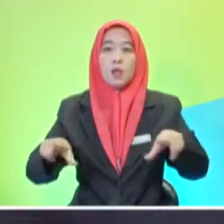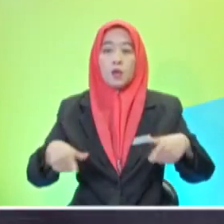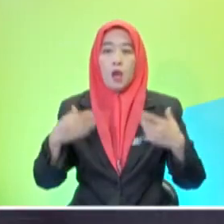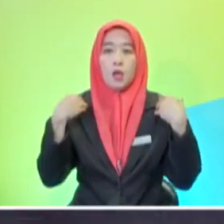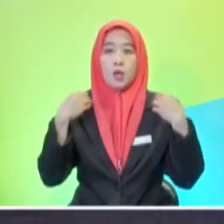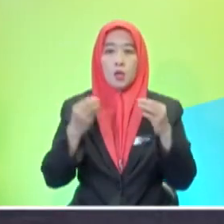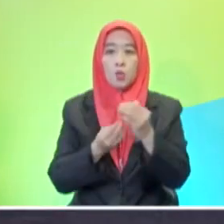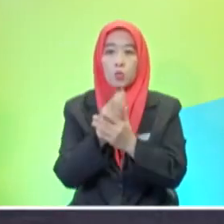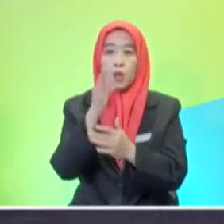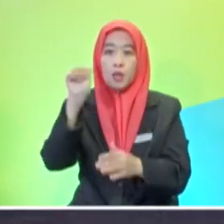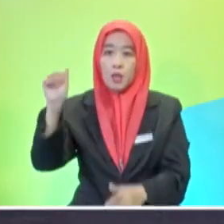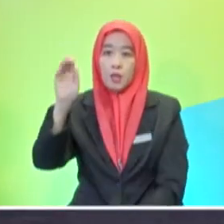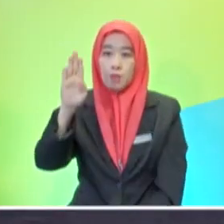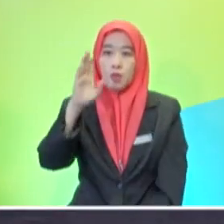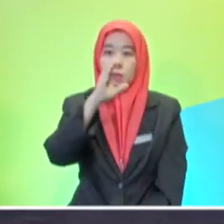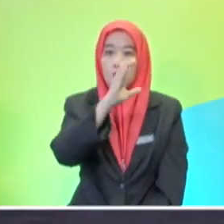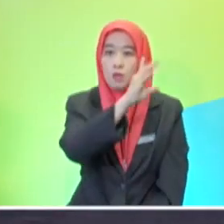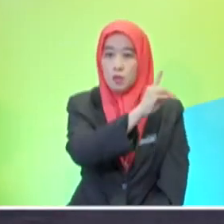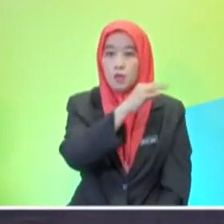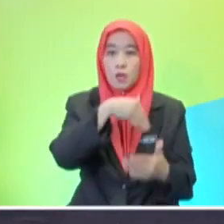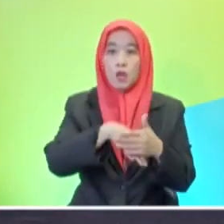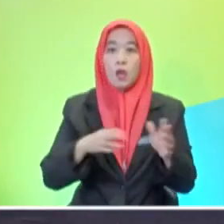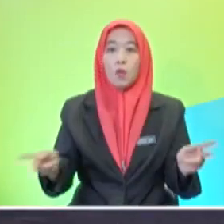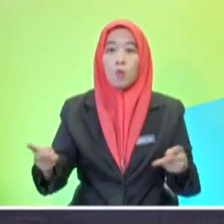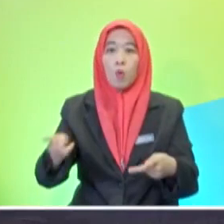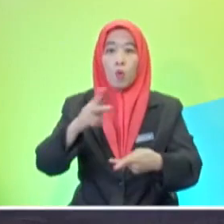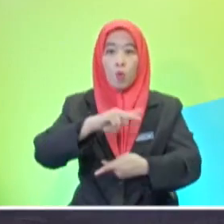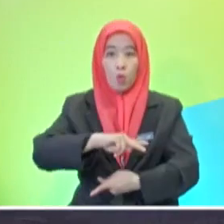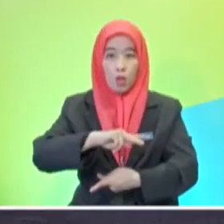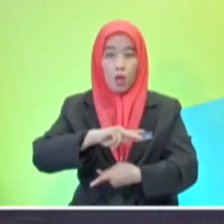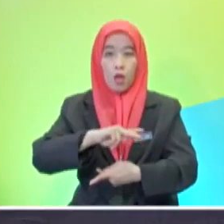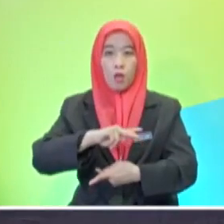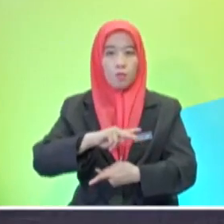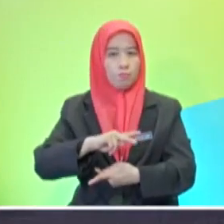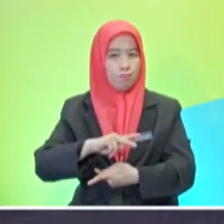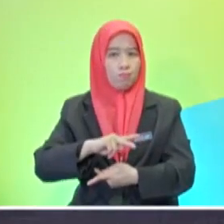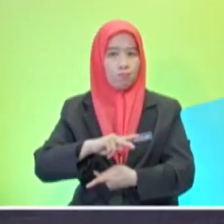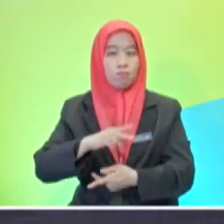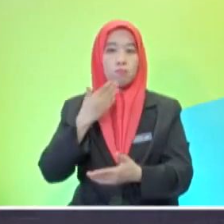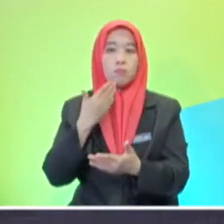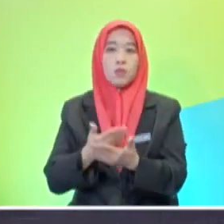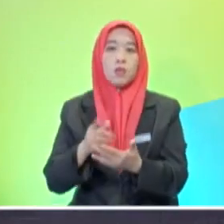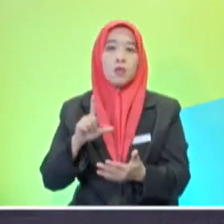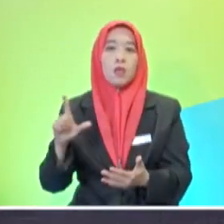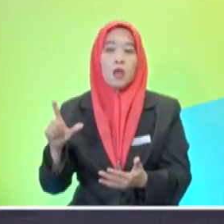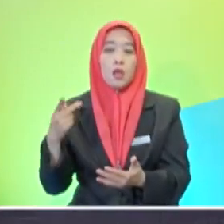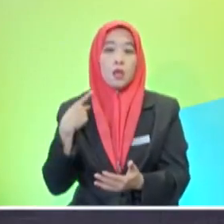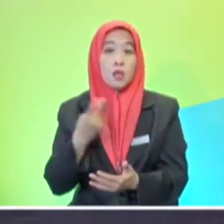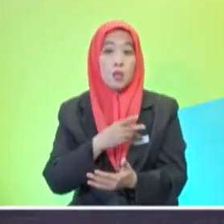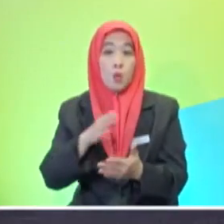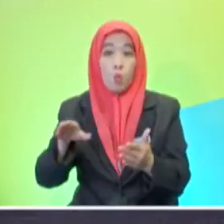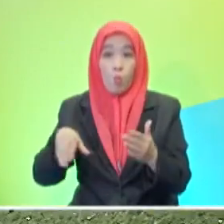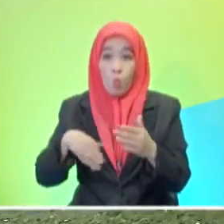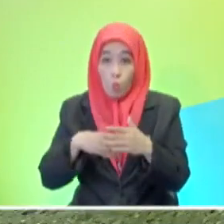C dan D. Jeng-jeng-jeng dalam kotak. Okey, misteri. Okey, baiklah. Kita jalankan penyiasatan ini